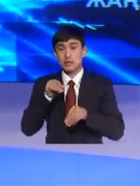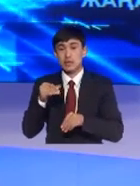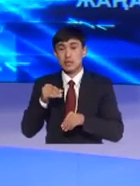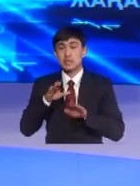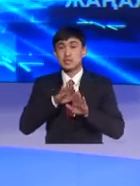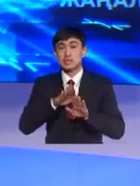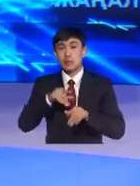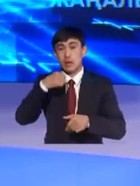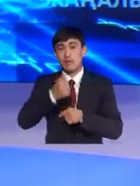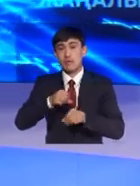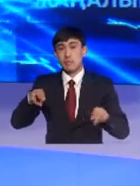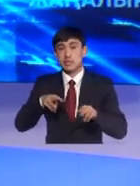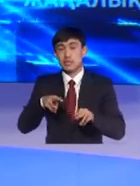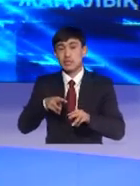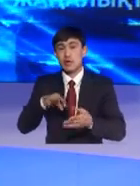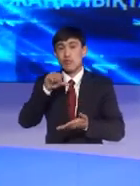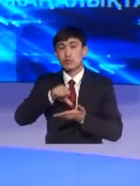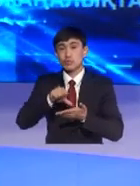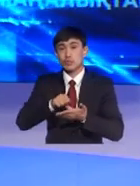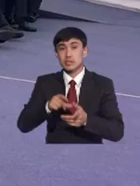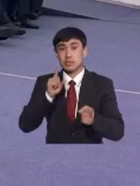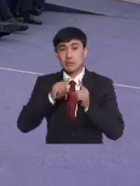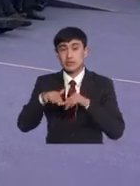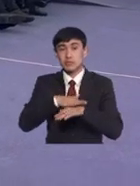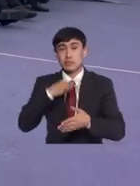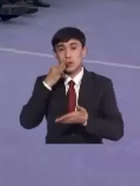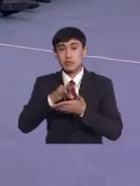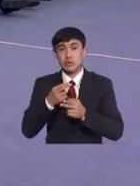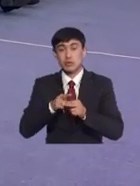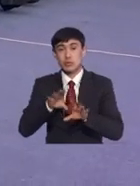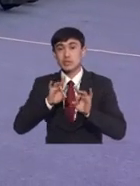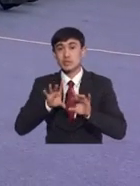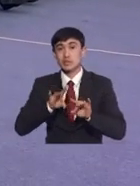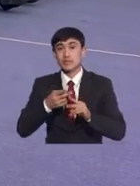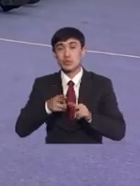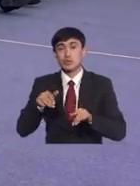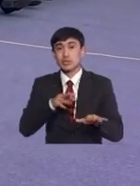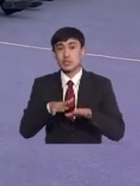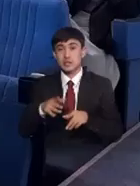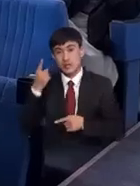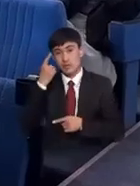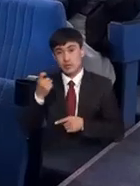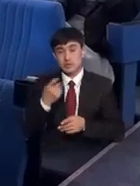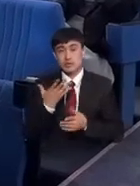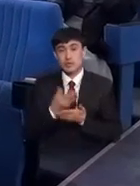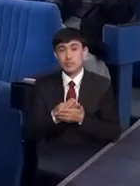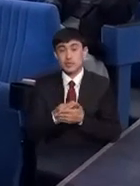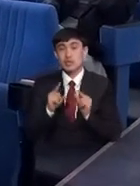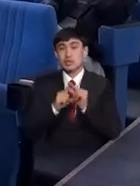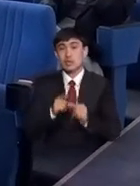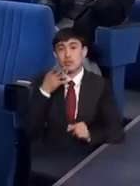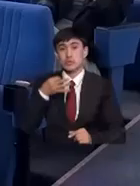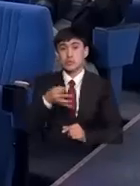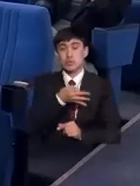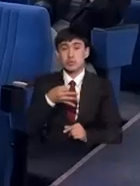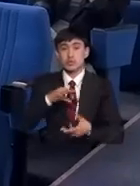маслихата. Заместитель главы министерства выступил перед собравшимися с докладом, в котором рассказал о текущей деятельности ведомства. По его словам, в